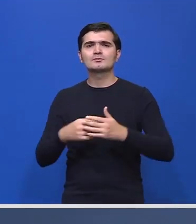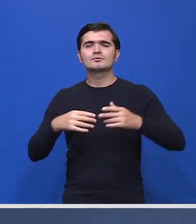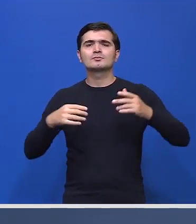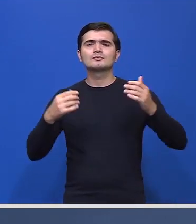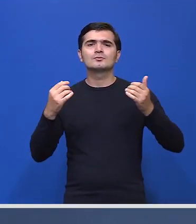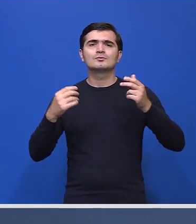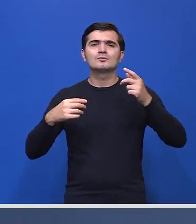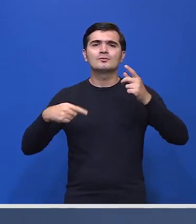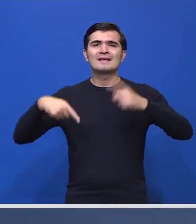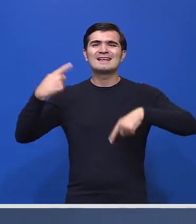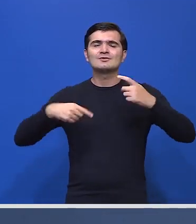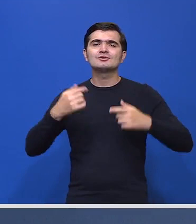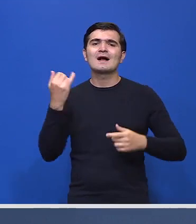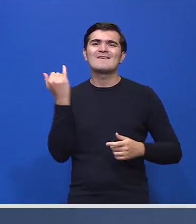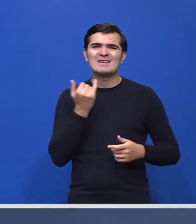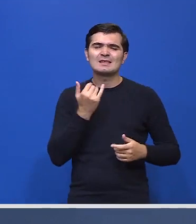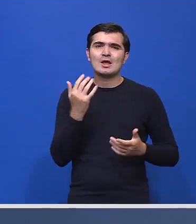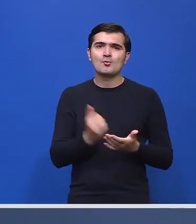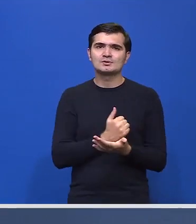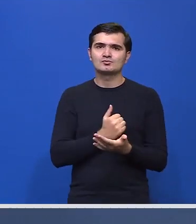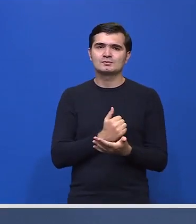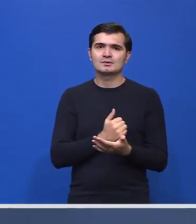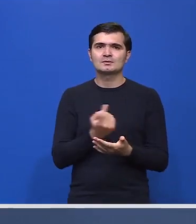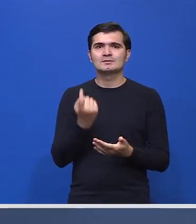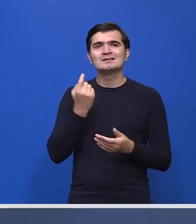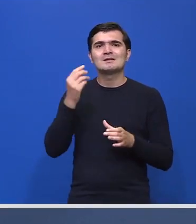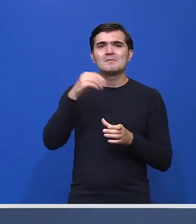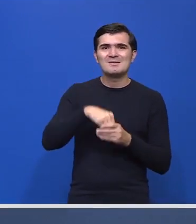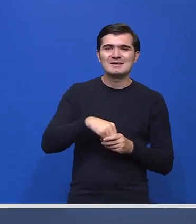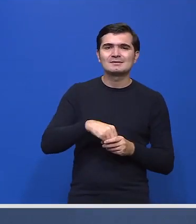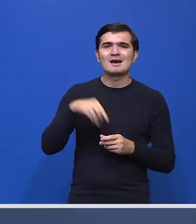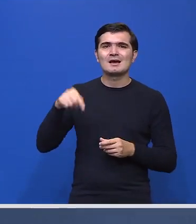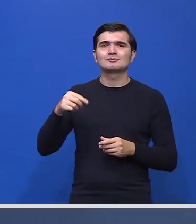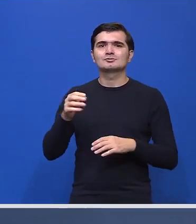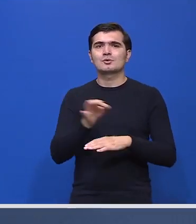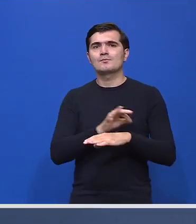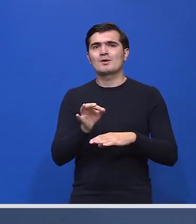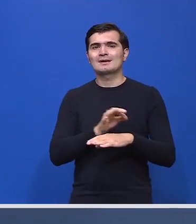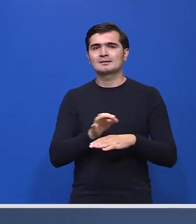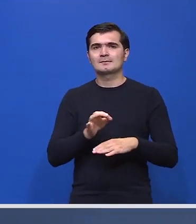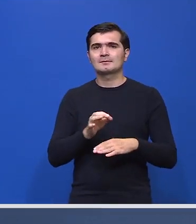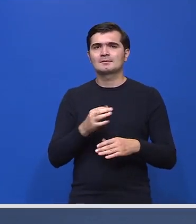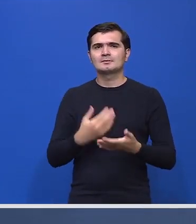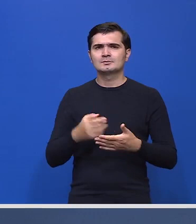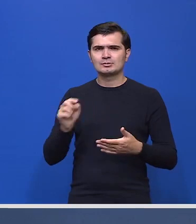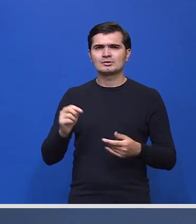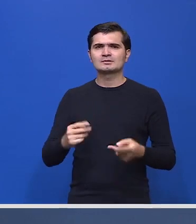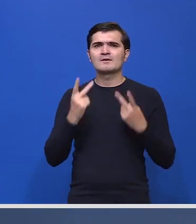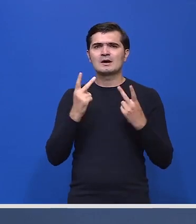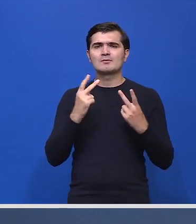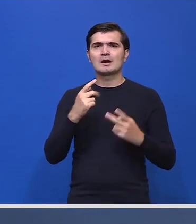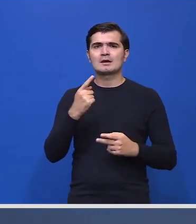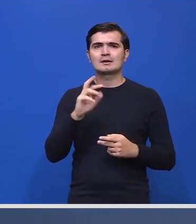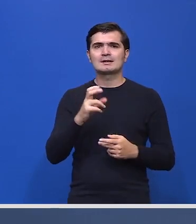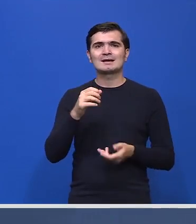energiei verzi obținute din implementarea acestor proiecte, pentru care valoarea granturilor